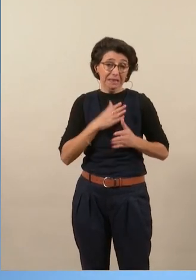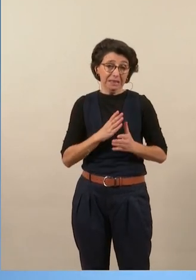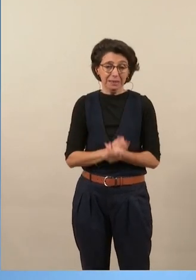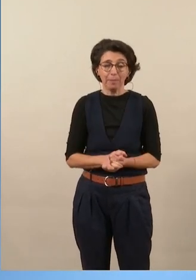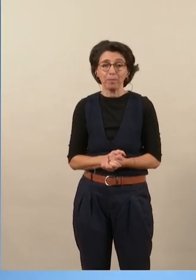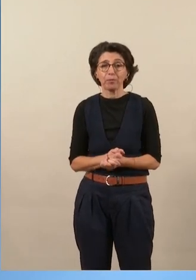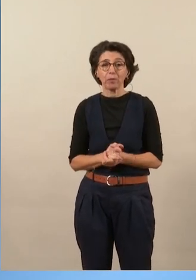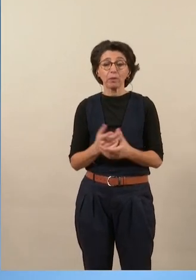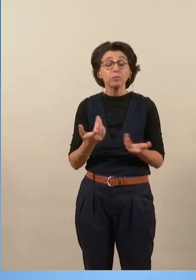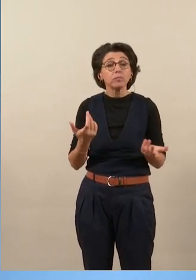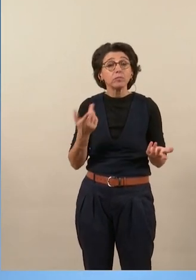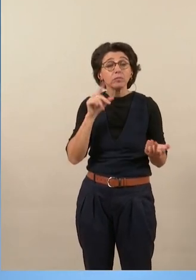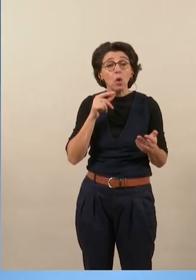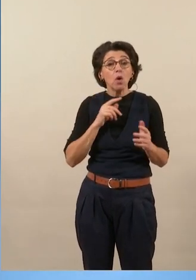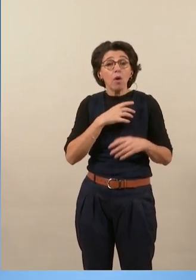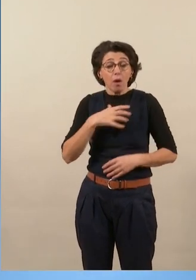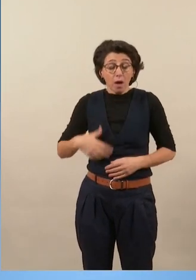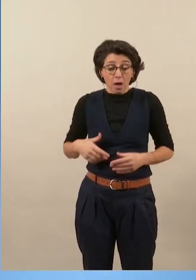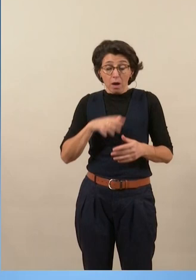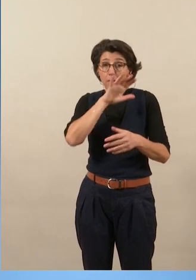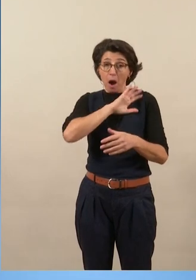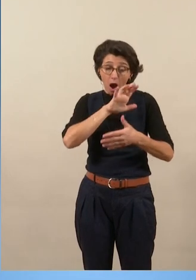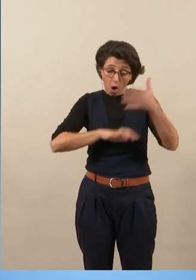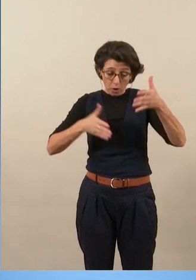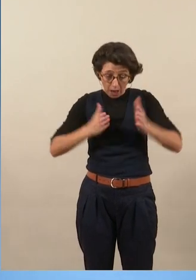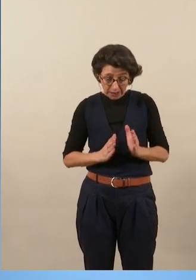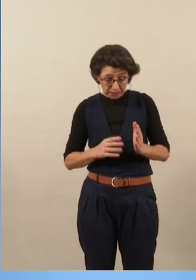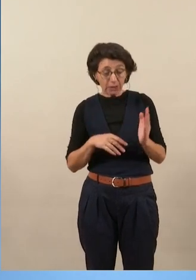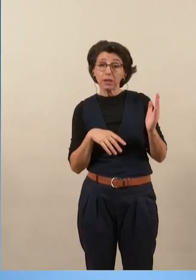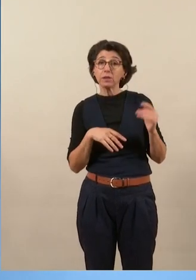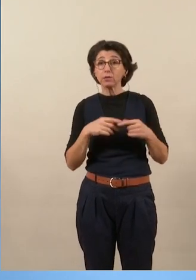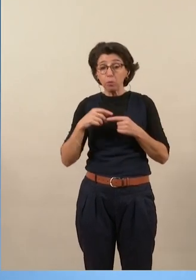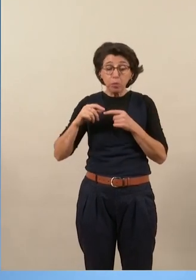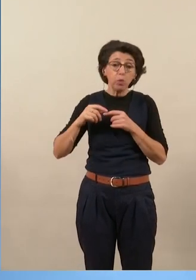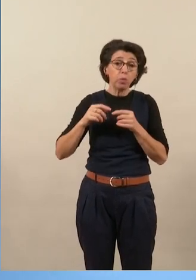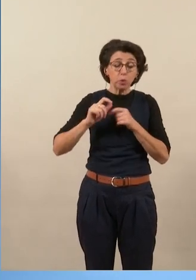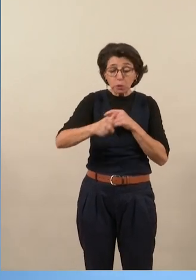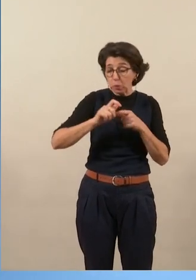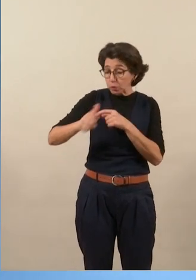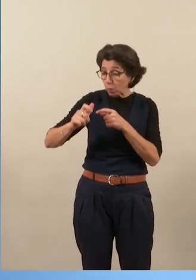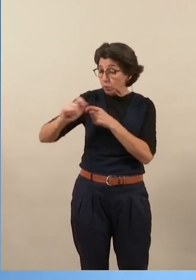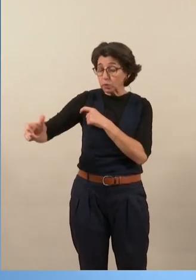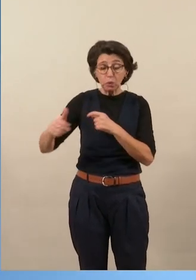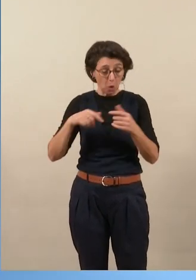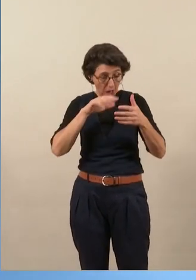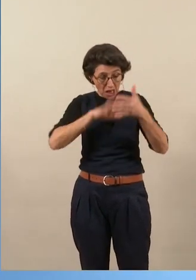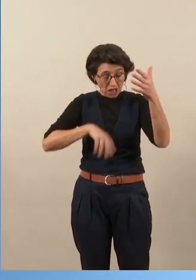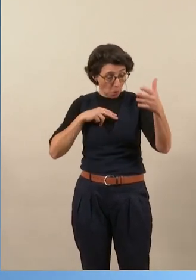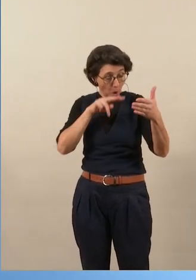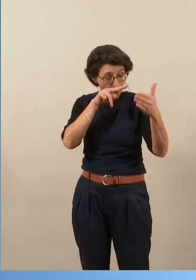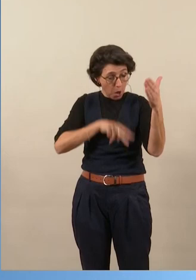acte Monsieur le Maire avoir la liste des procédures que que vous poursuivez ici et là je voudrais vous